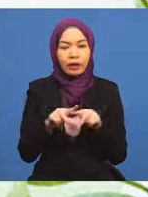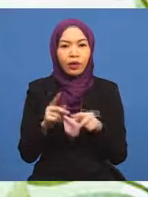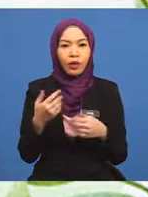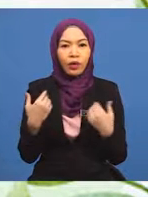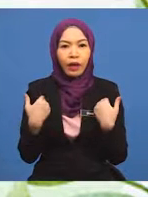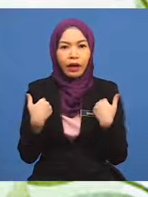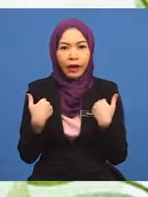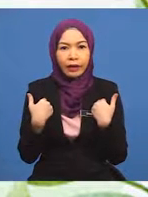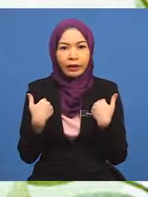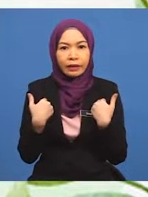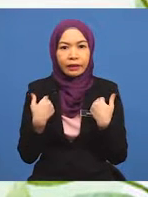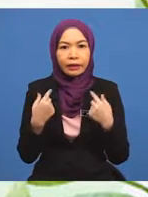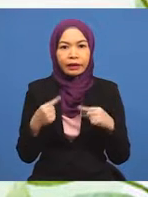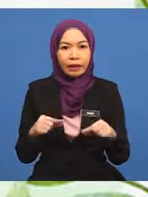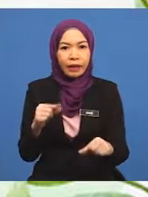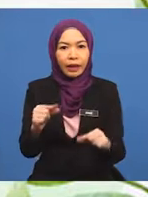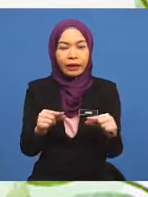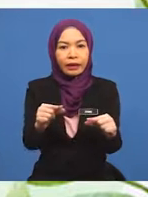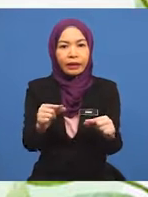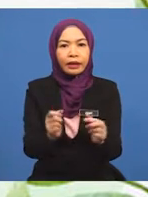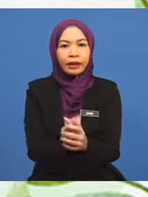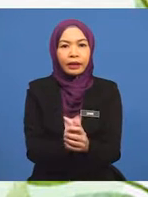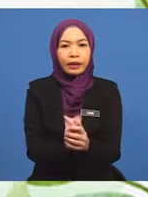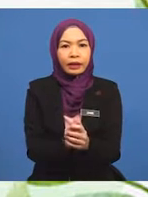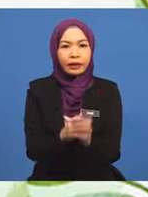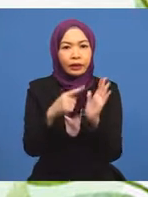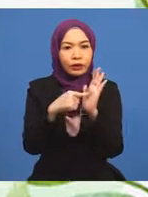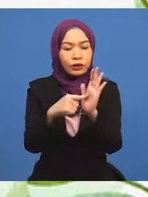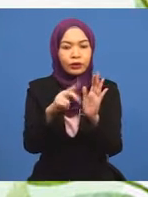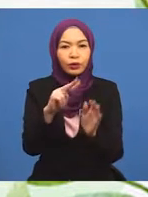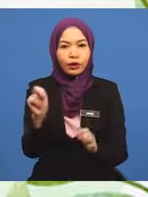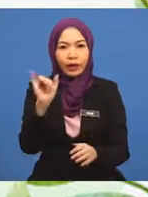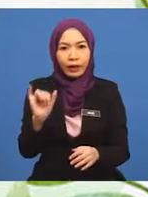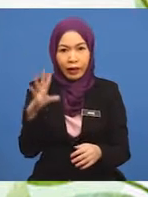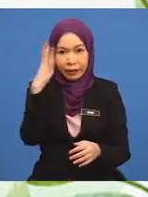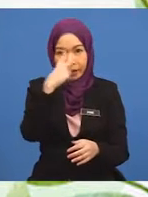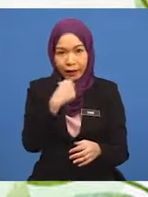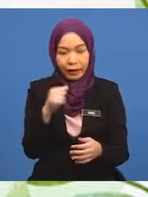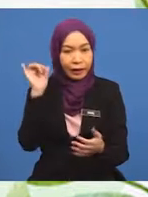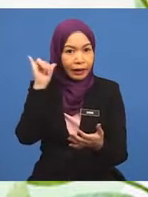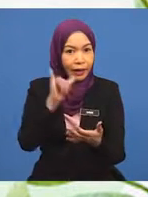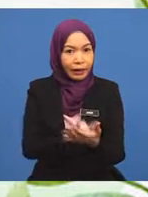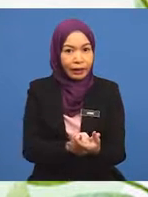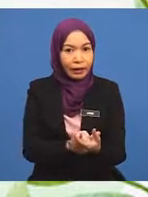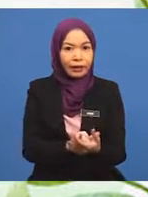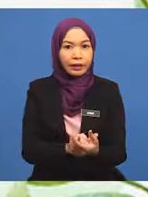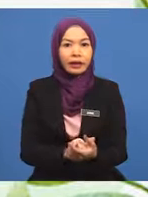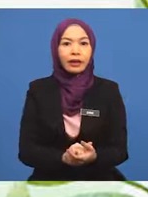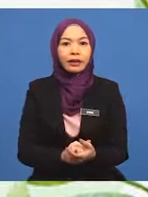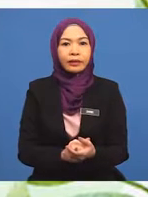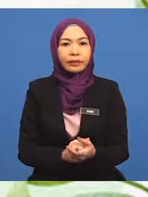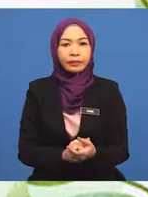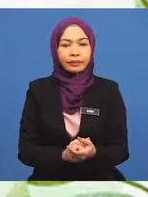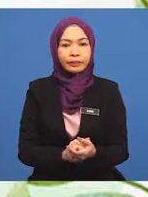mempunyai gaya persembahan yang menarik, meyakinkan pelanggan terhadap